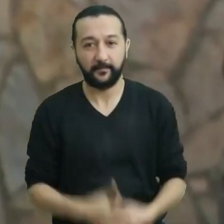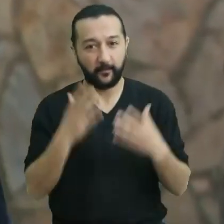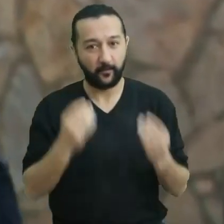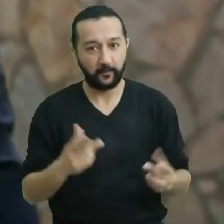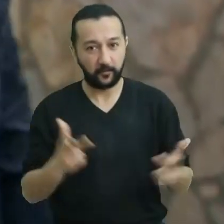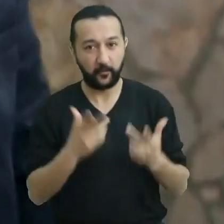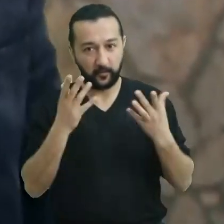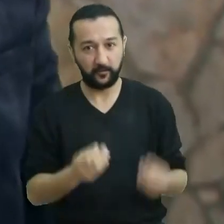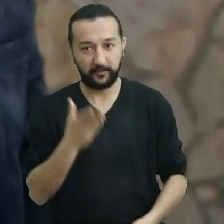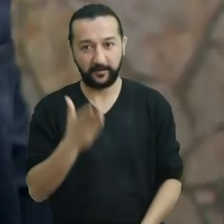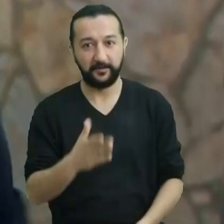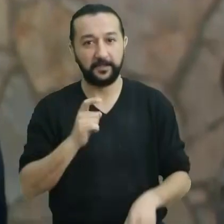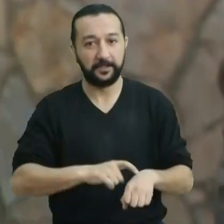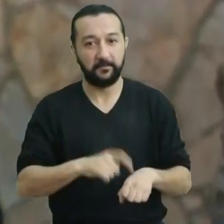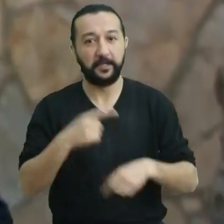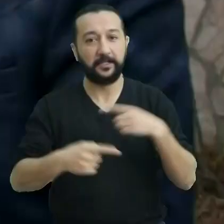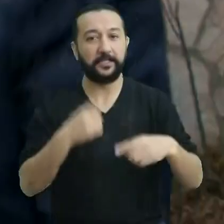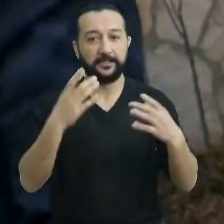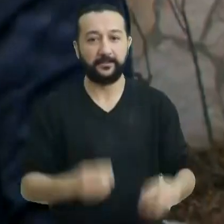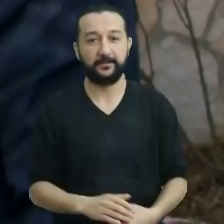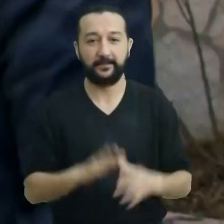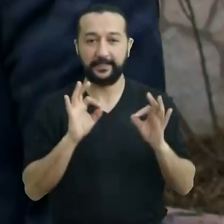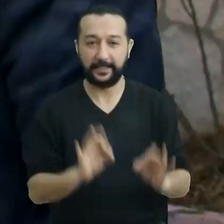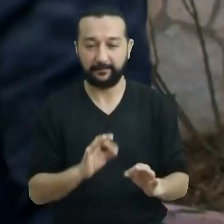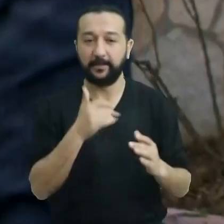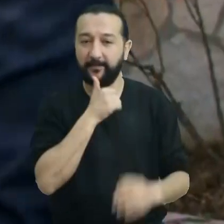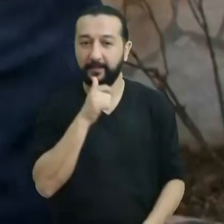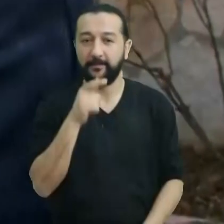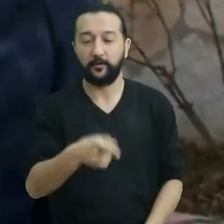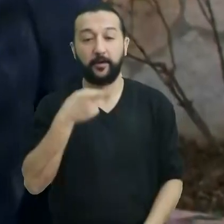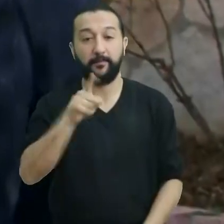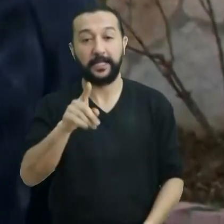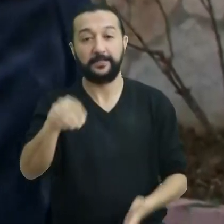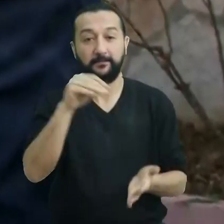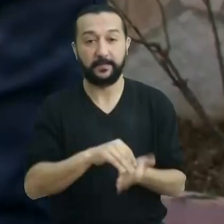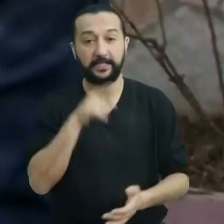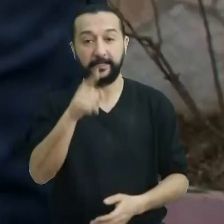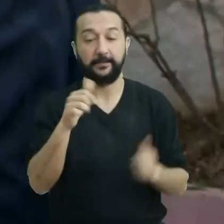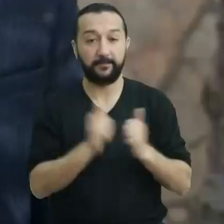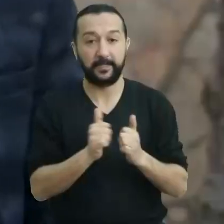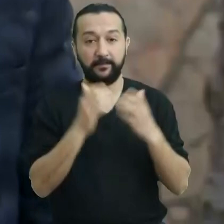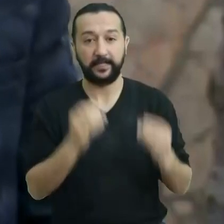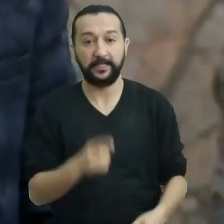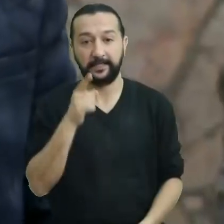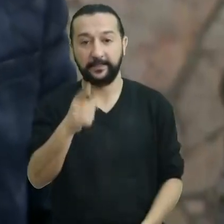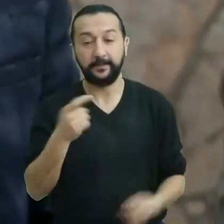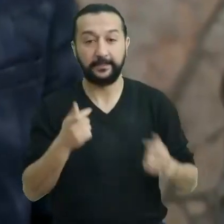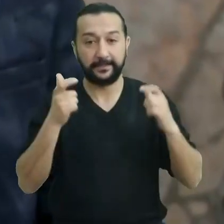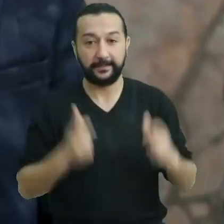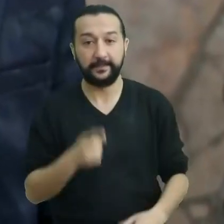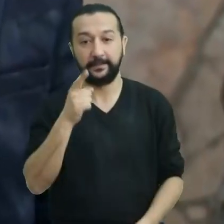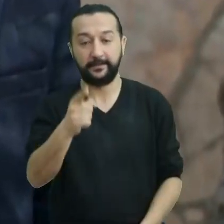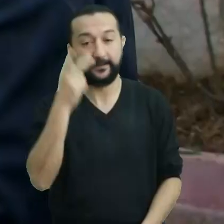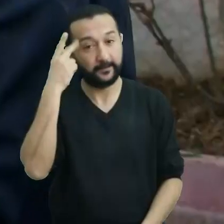Oldu mu ya o kadar? Zaman nasıl geçiyor? Tabii efendim. Bu birinci bahşişimizle beraber nefsimiz de